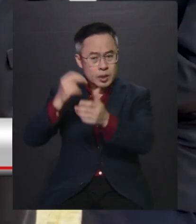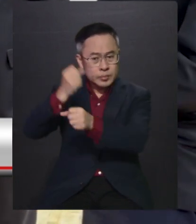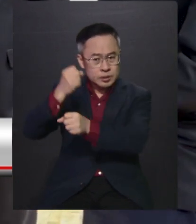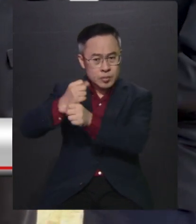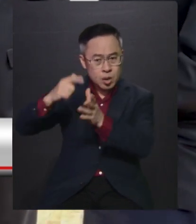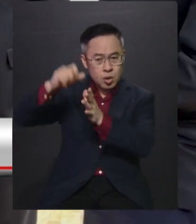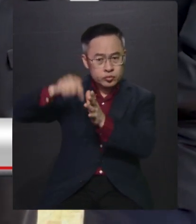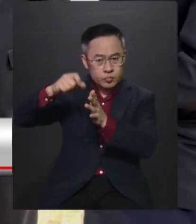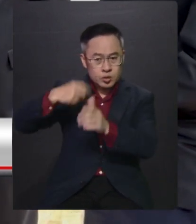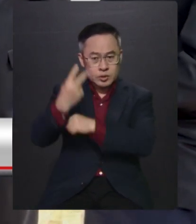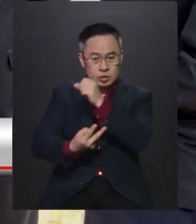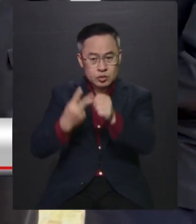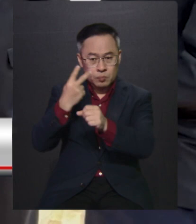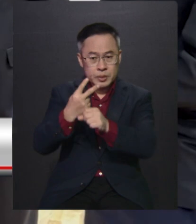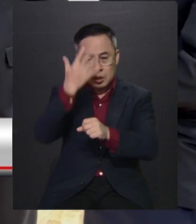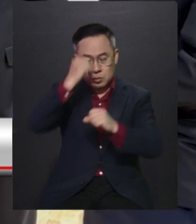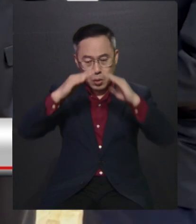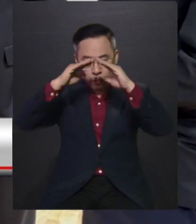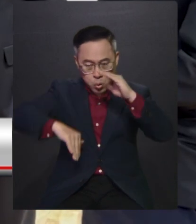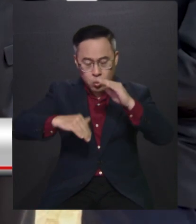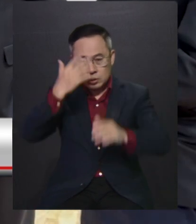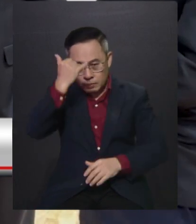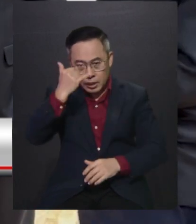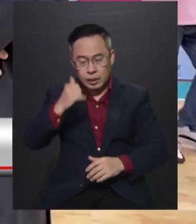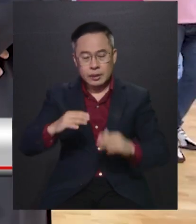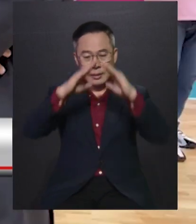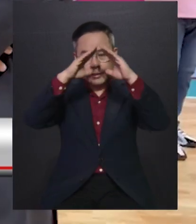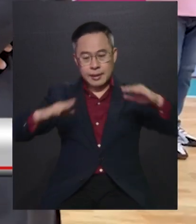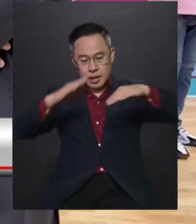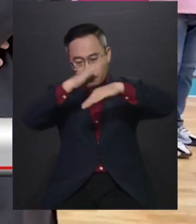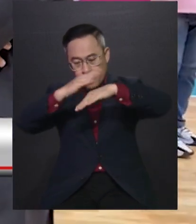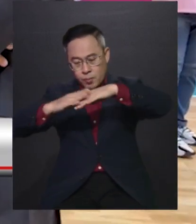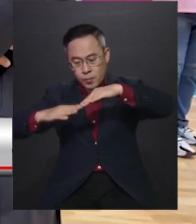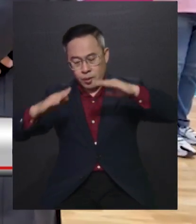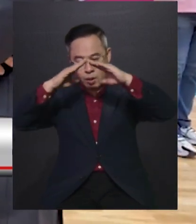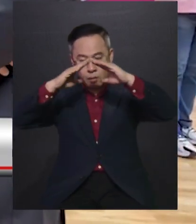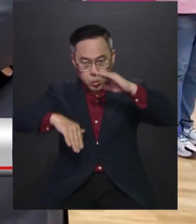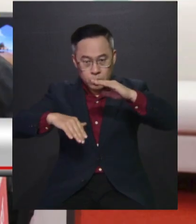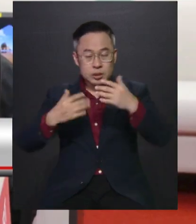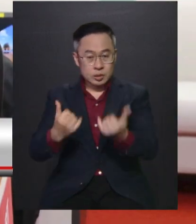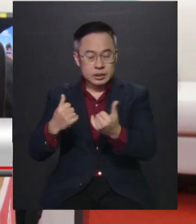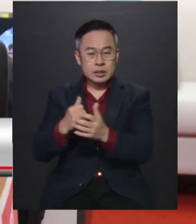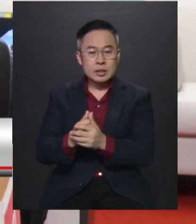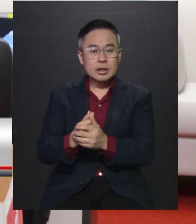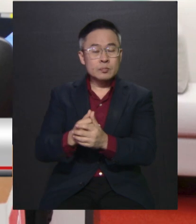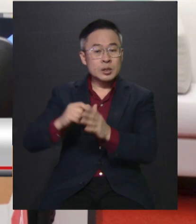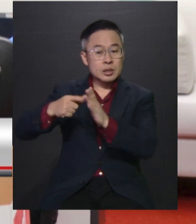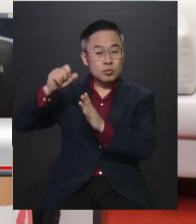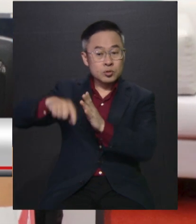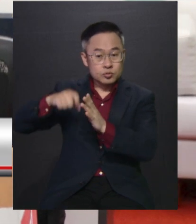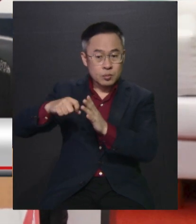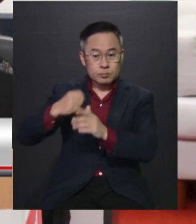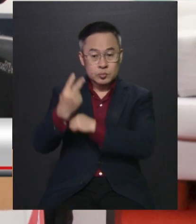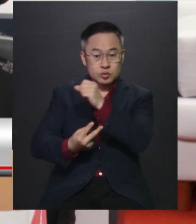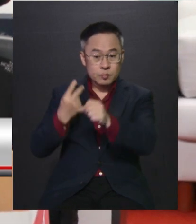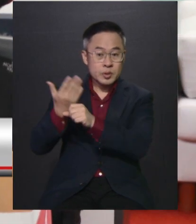ปีกว่าเท่านั้นแล้วการปิดซ่อมแซม2ปีกว่าที่แล้วเนี่ยณปัจจุบันยังอยู่ในช่วงของการรับประกันด้วย